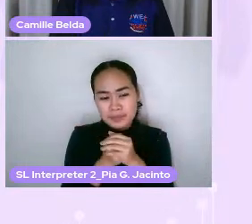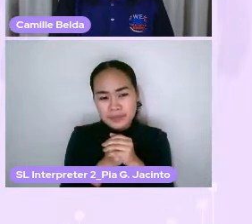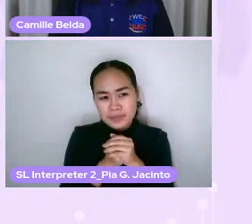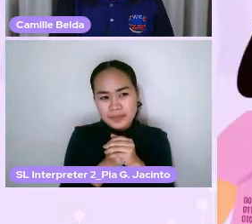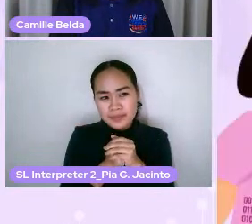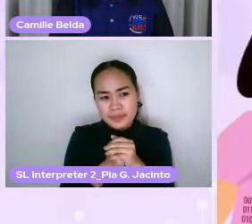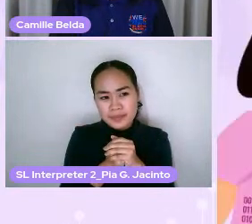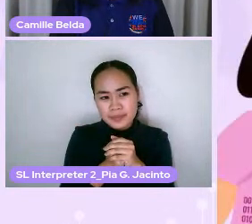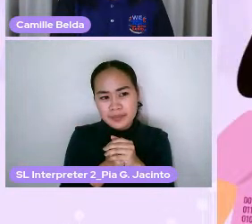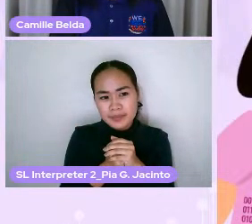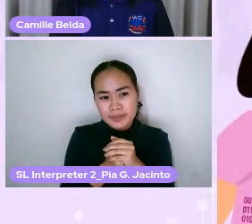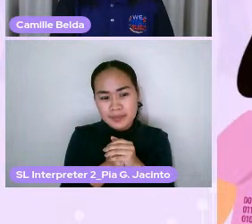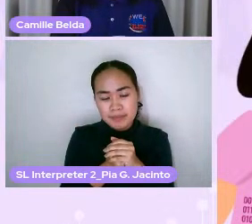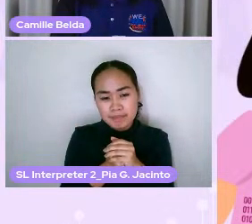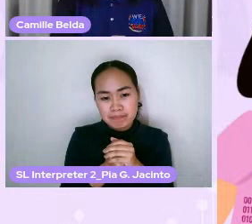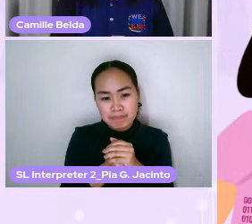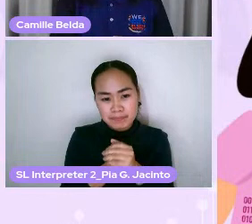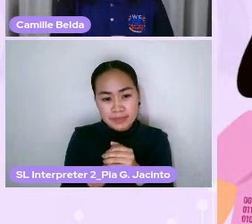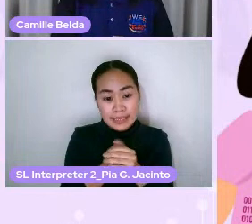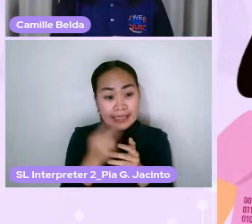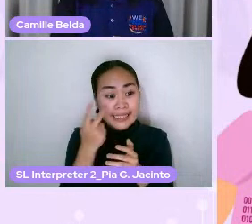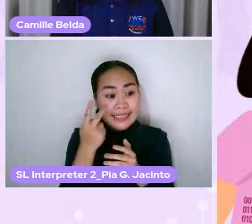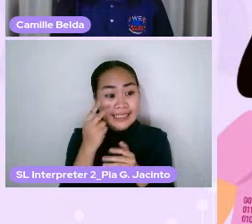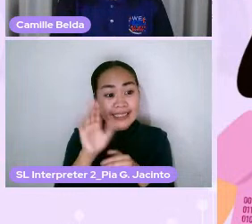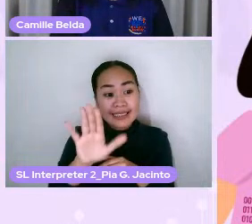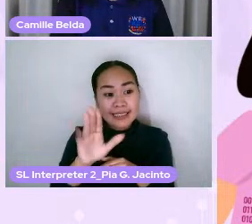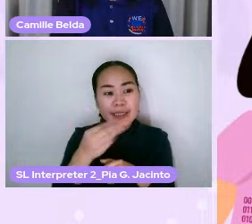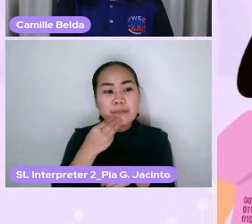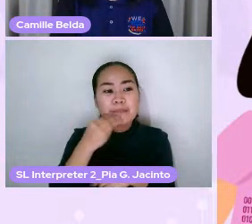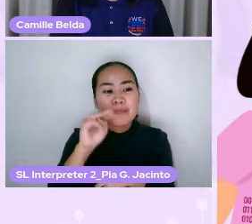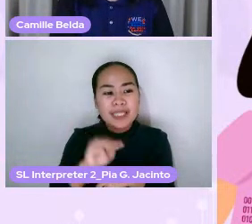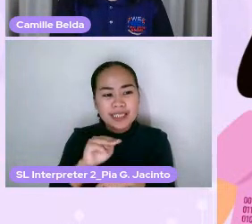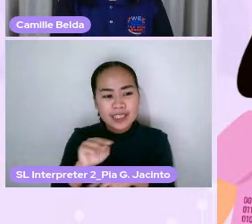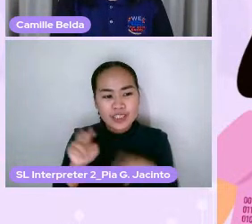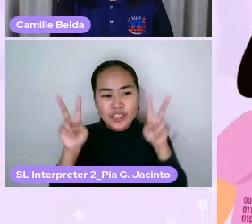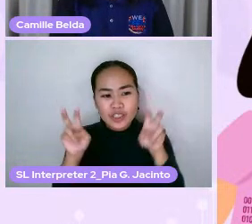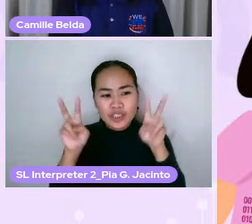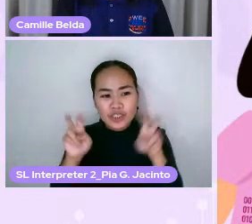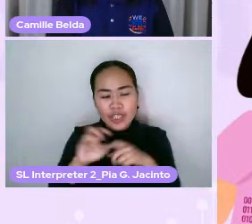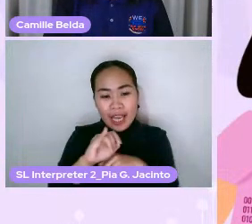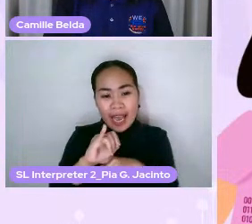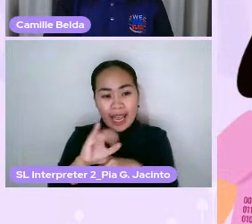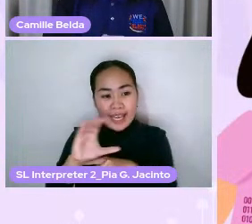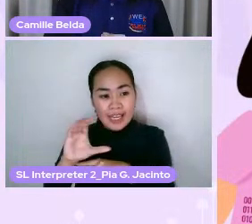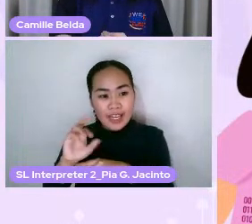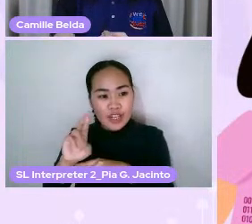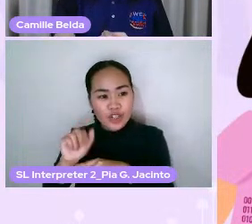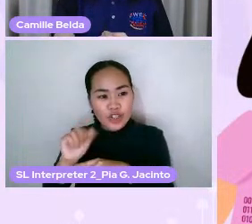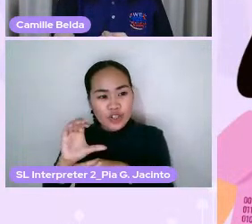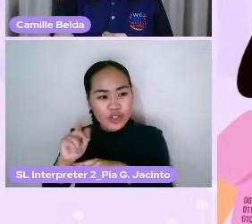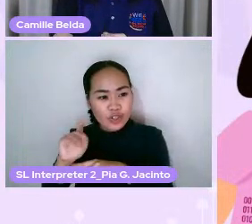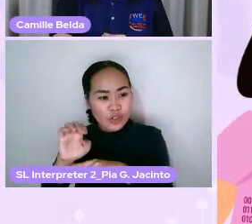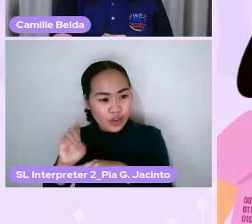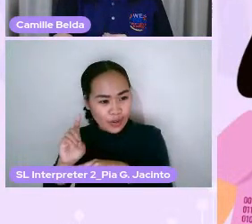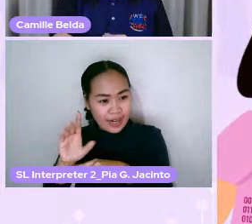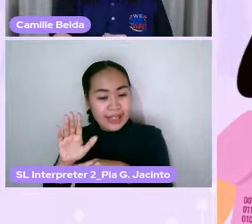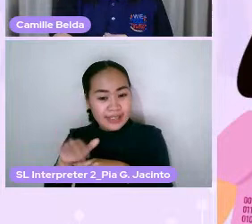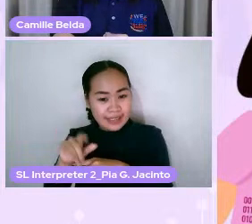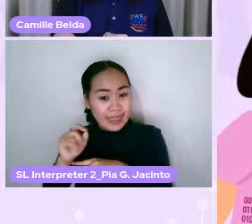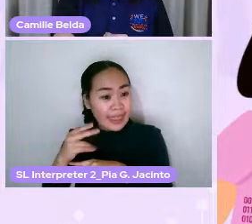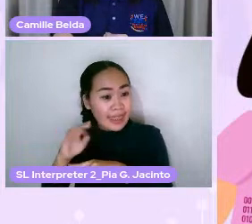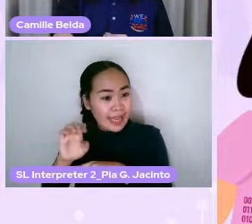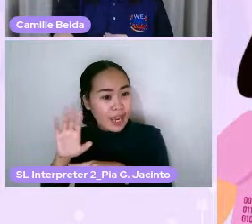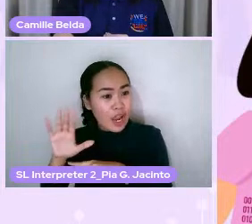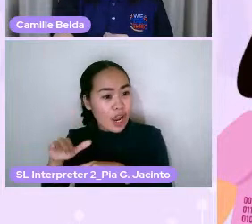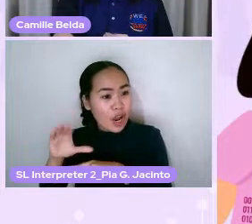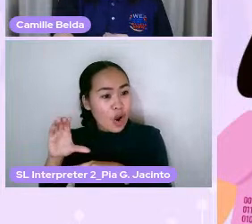po kami ng marker sa comment section sa Facebook na I cracked the code. At ang unang makapagbibigay ng sagot sa